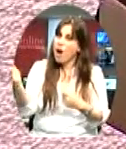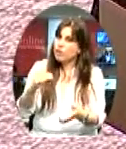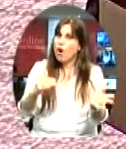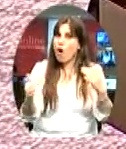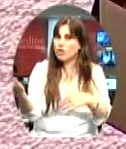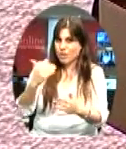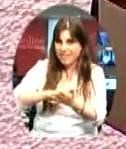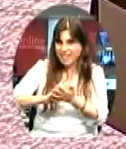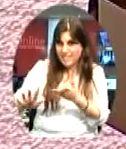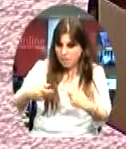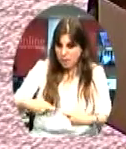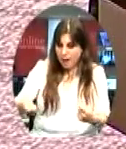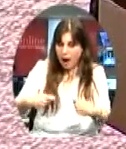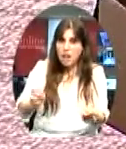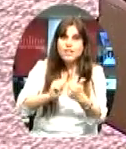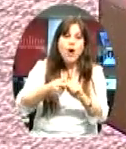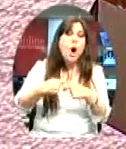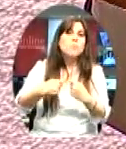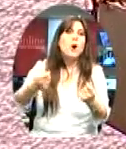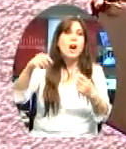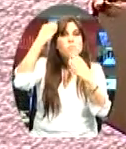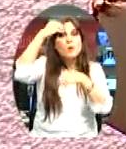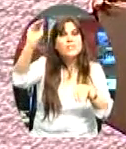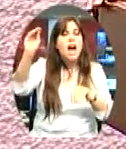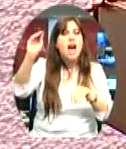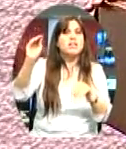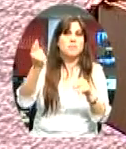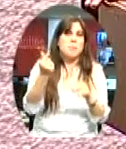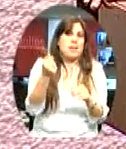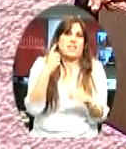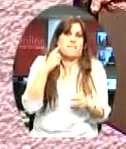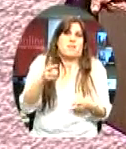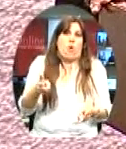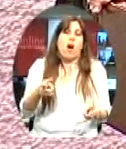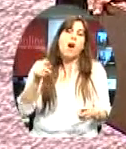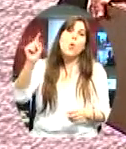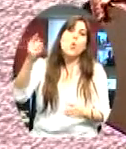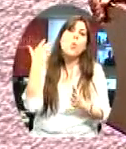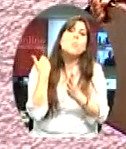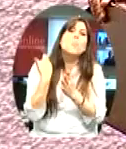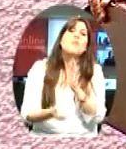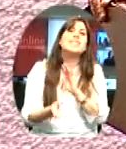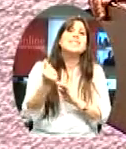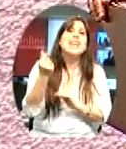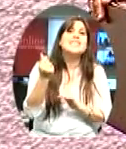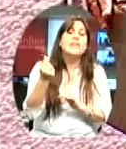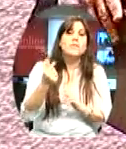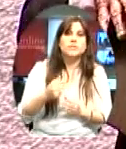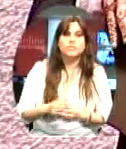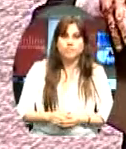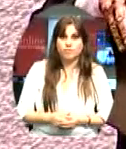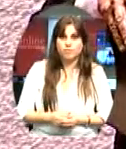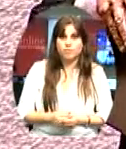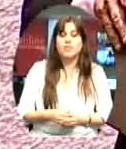בחינם או מוכר מודעה במחיר מגוחך, הוא מפסיד כסף. אך